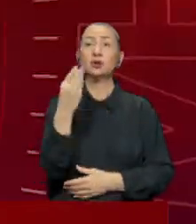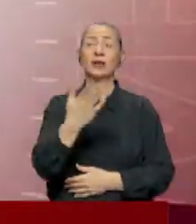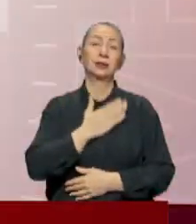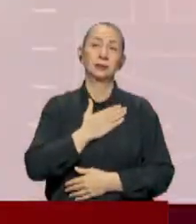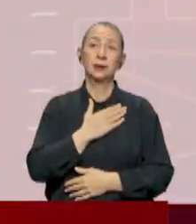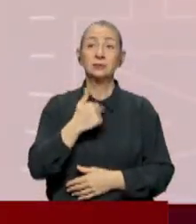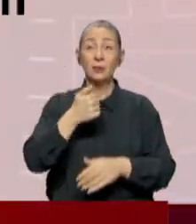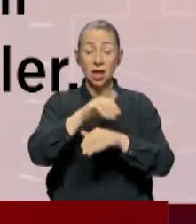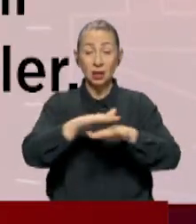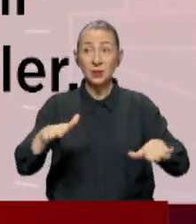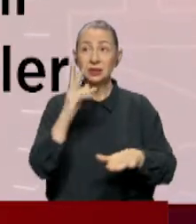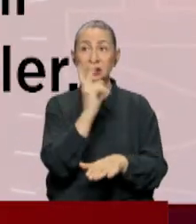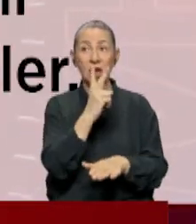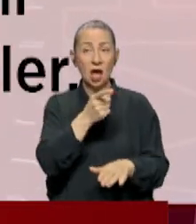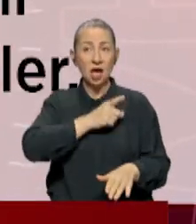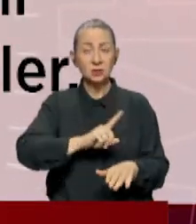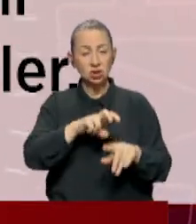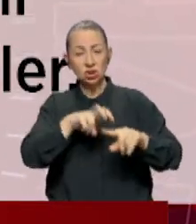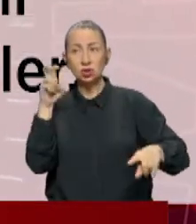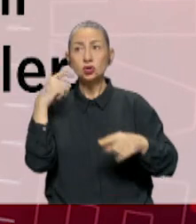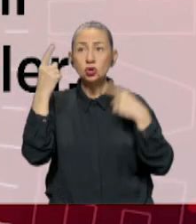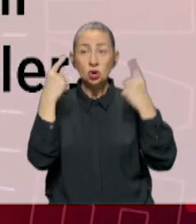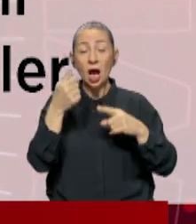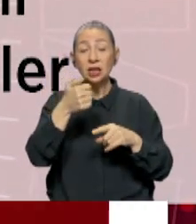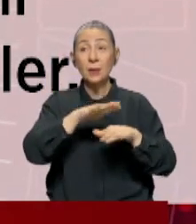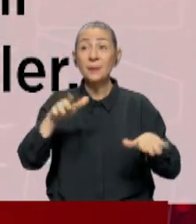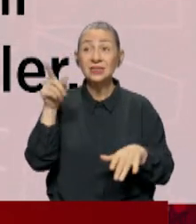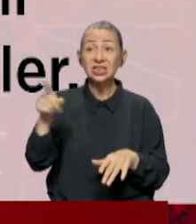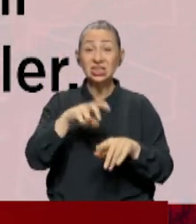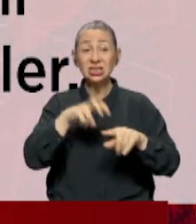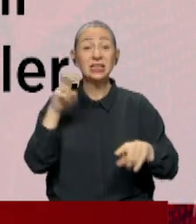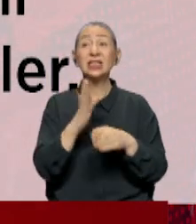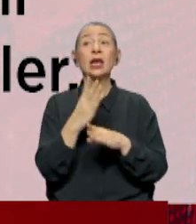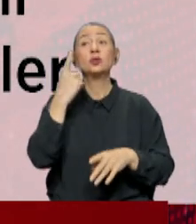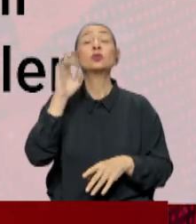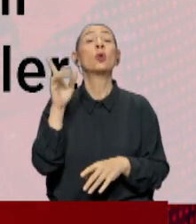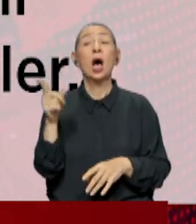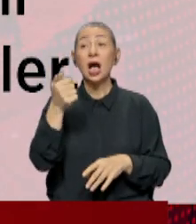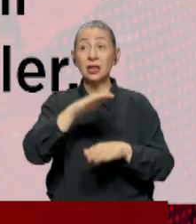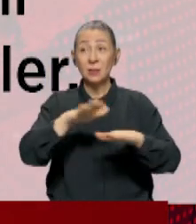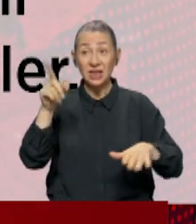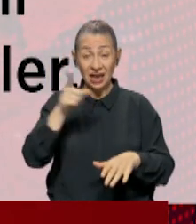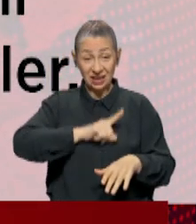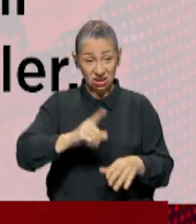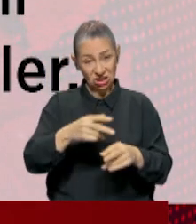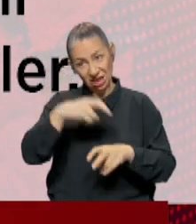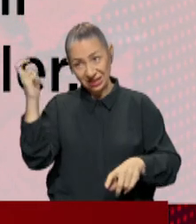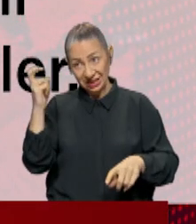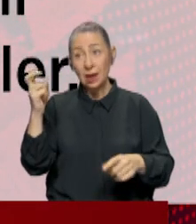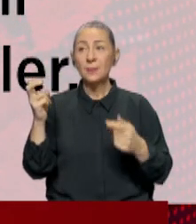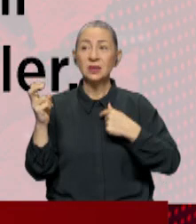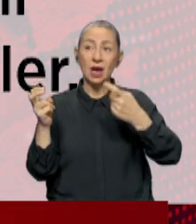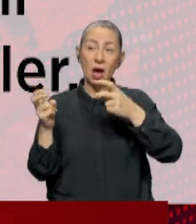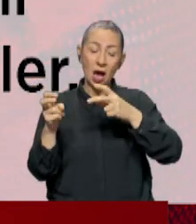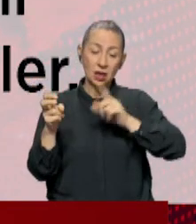verdi. Bizim altılı masa lehine adayımızı çekmemiz düşünülüyor da altılı masanın çekmesi neden düşünülmüyor? Altılı masa adayını çeksin,